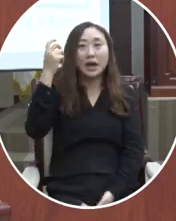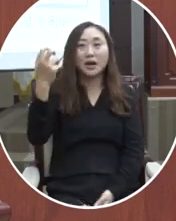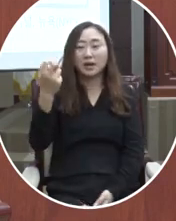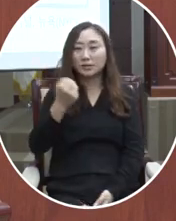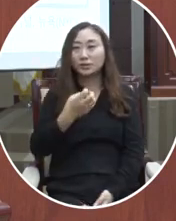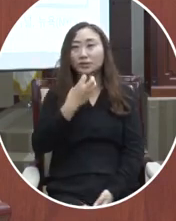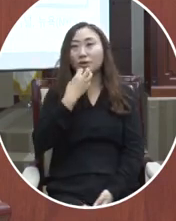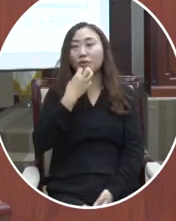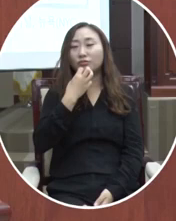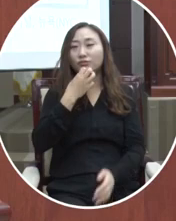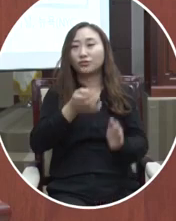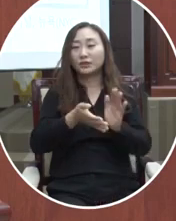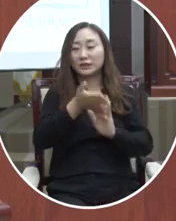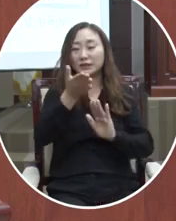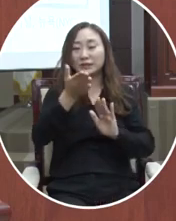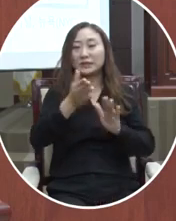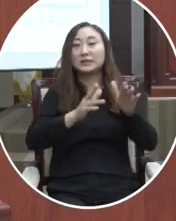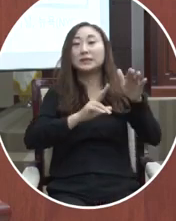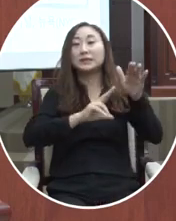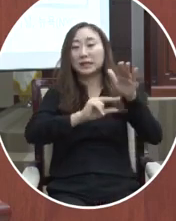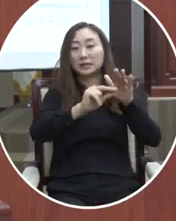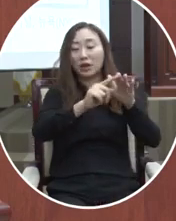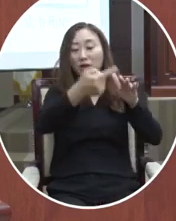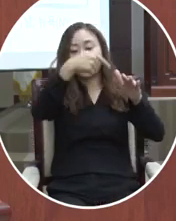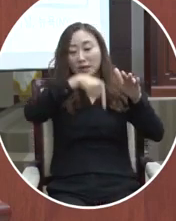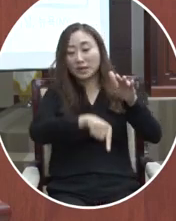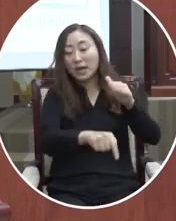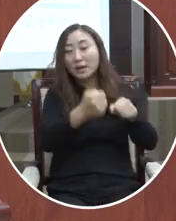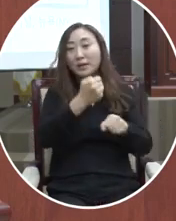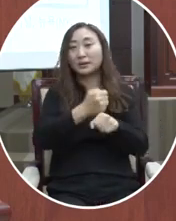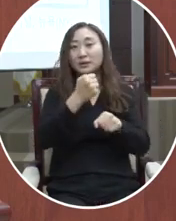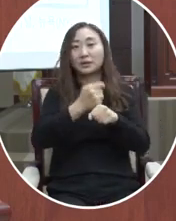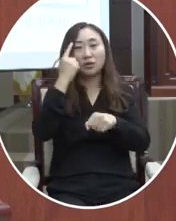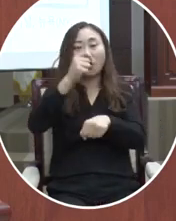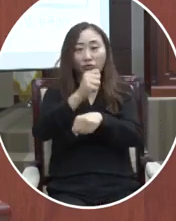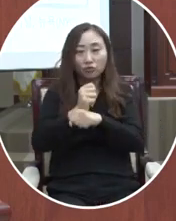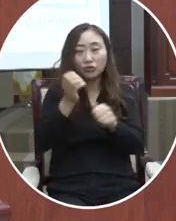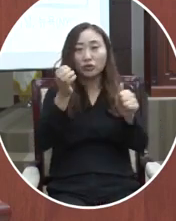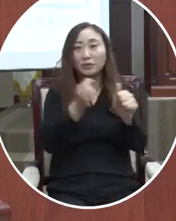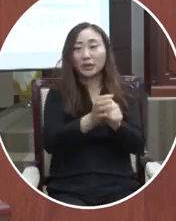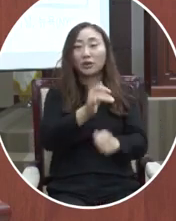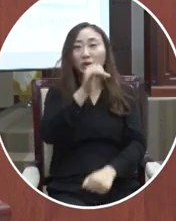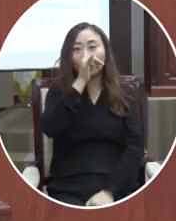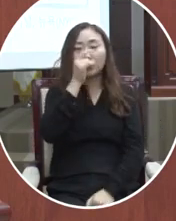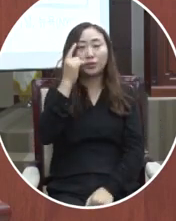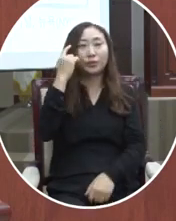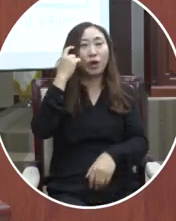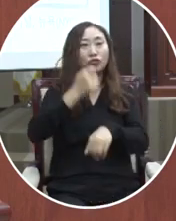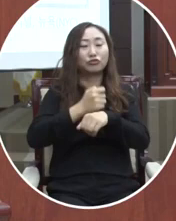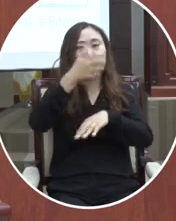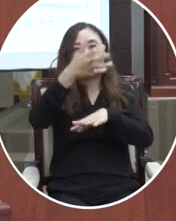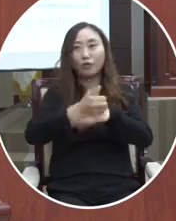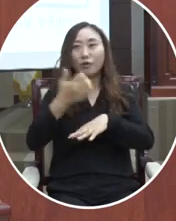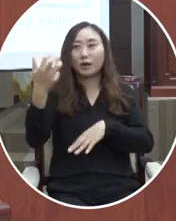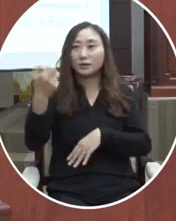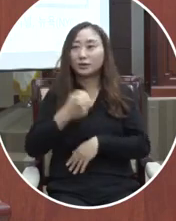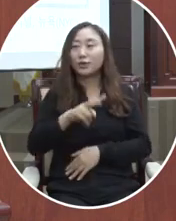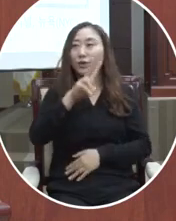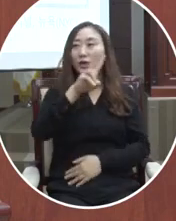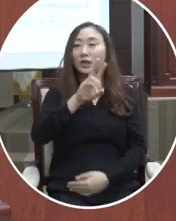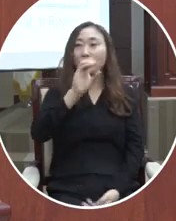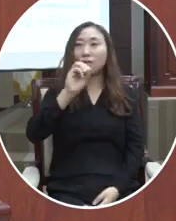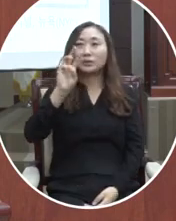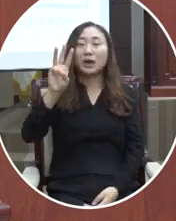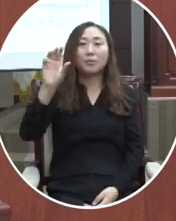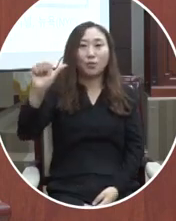인식하고 서울시 지상철도 지하 추진 전략 연구 영역을 진행하였고 연구 결과를 바탕으로